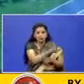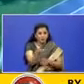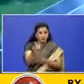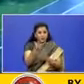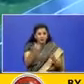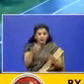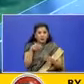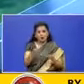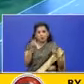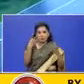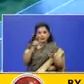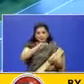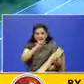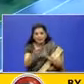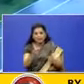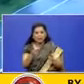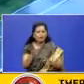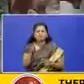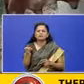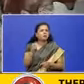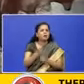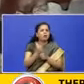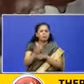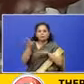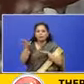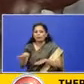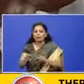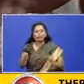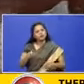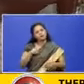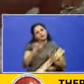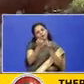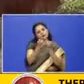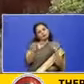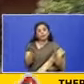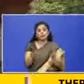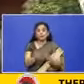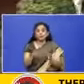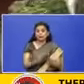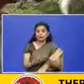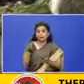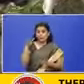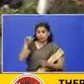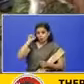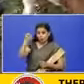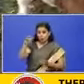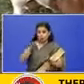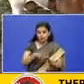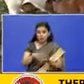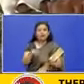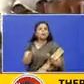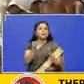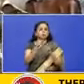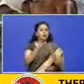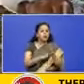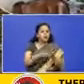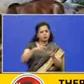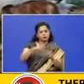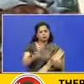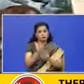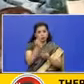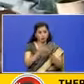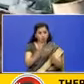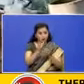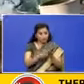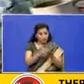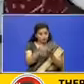पर निर्भर भी नहीं है। वैसे ही राजस्थान के भरतपुर में पीएम कुसुम योजना के एक और